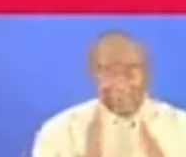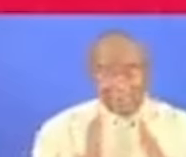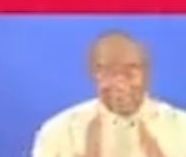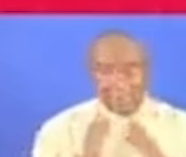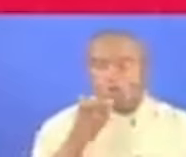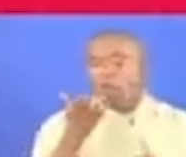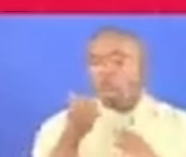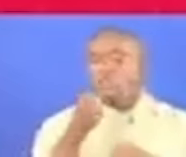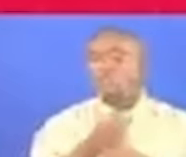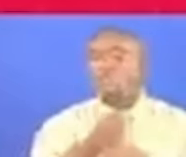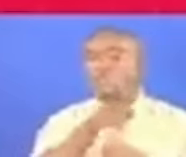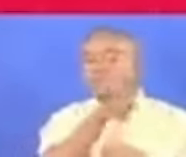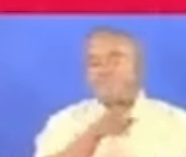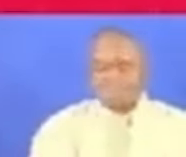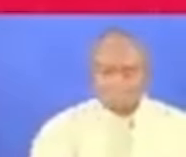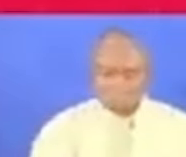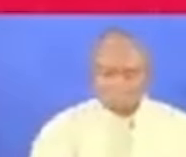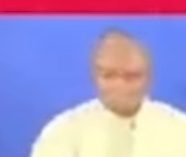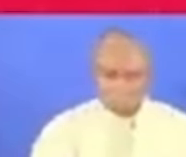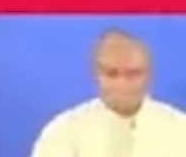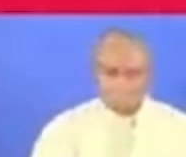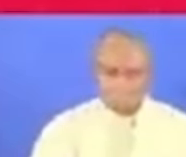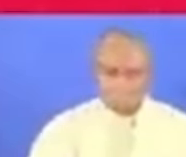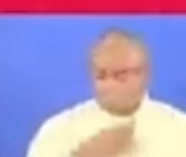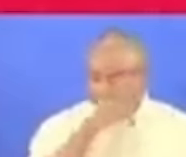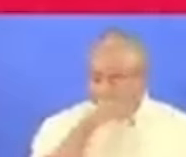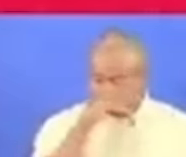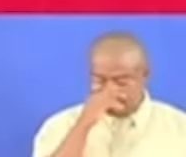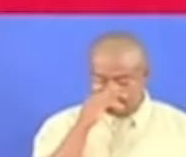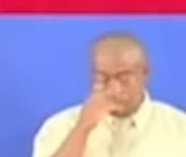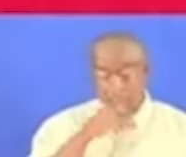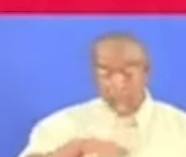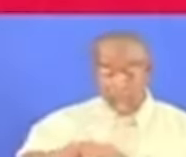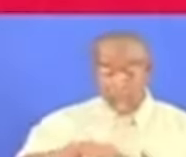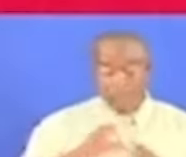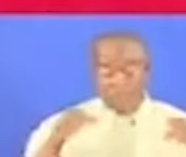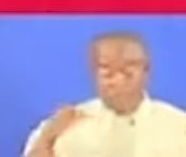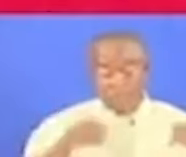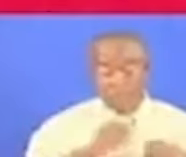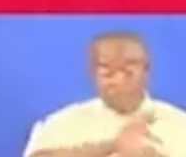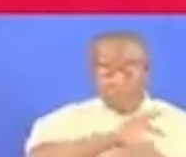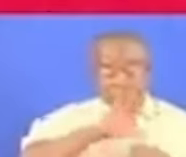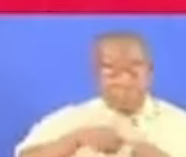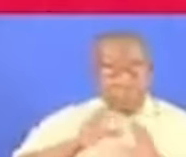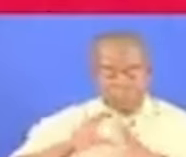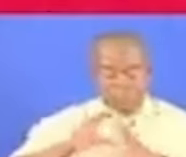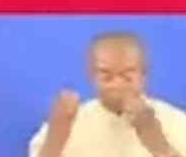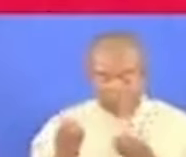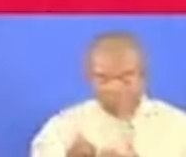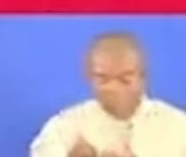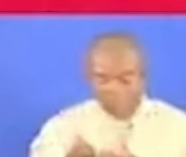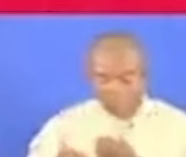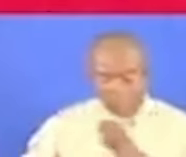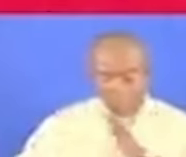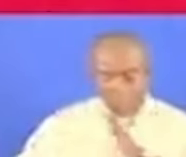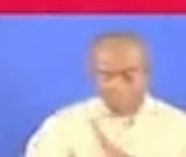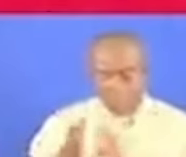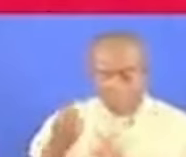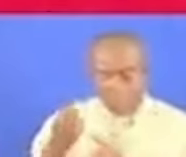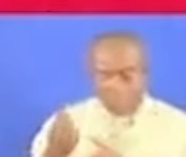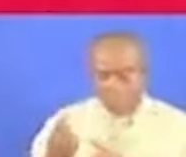nidhi MSI wa mapendeleo haya ni kuwa Vika vya vy veny ngi Ya awali hav fanyi